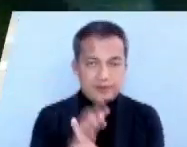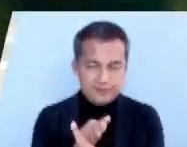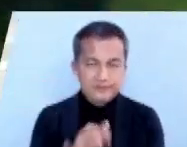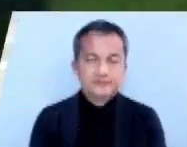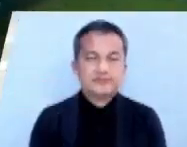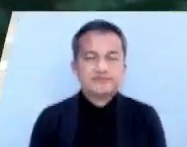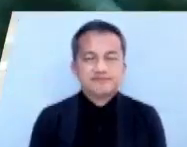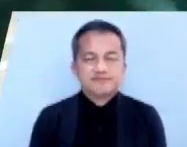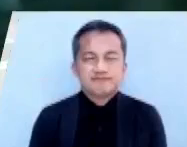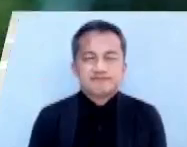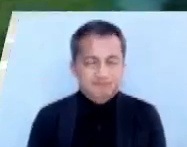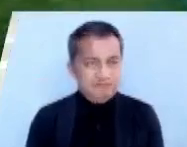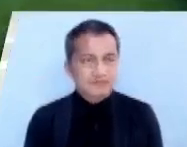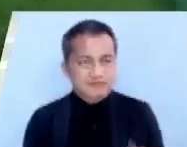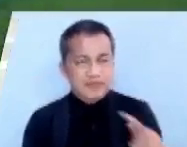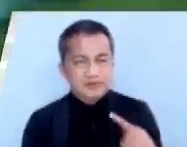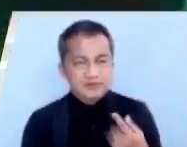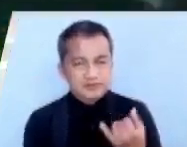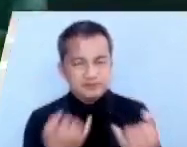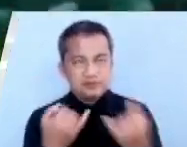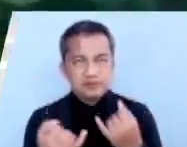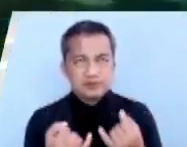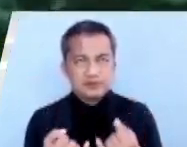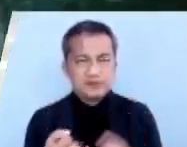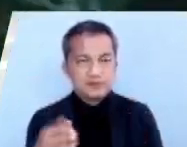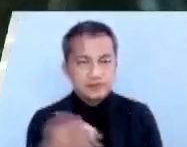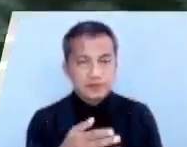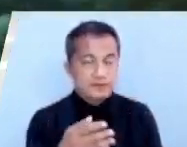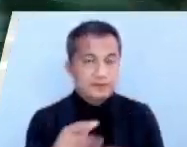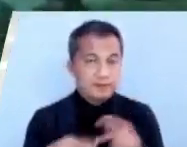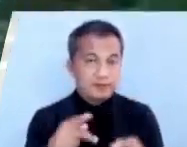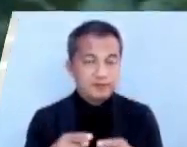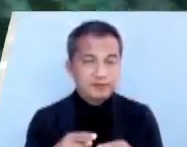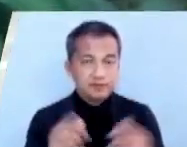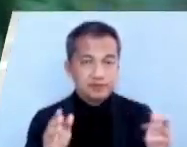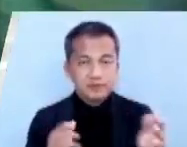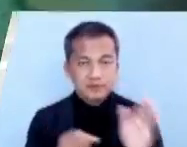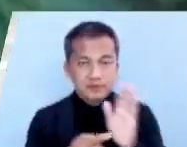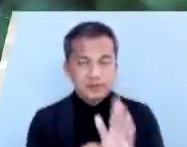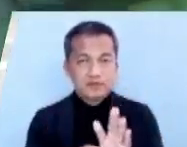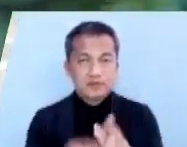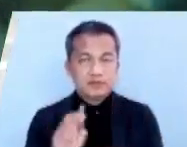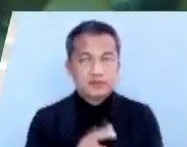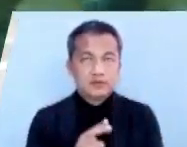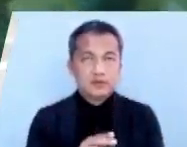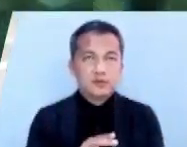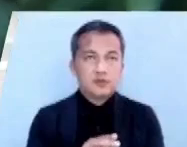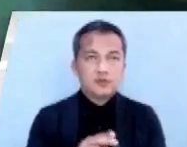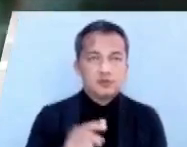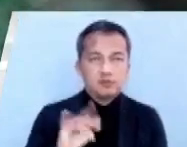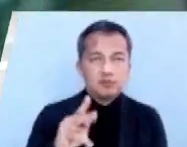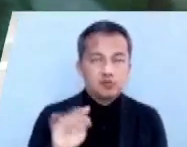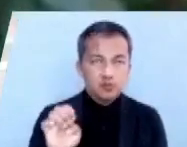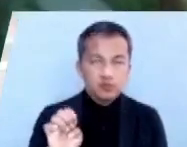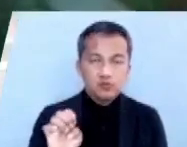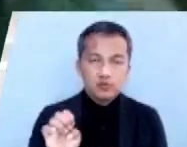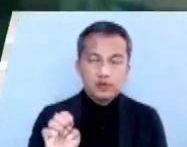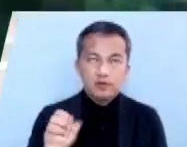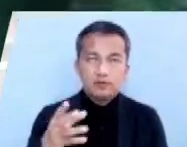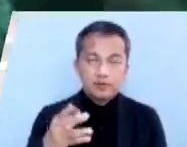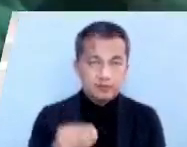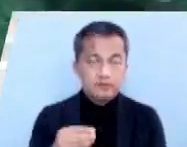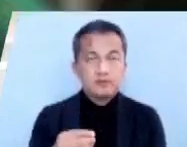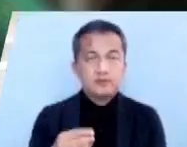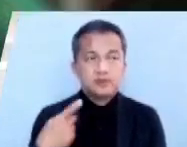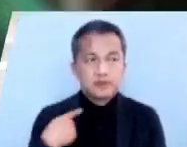pong na-interview na fisher folk and pinakita po yung function ni Blue. And then meron po silang